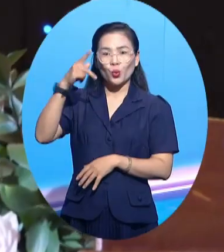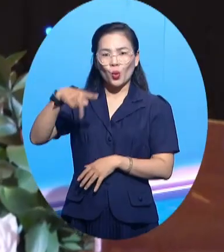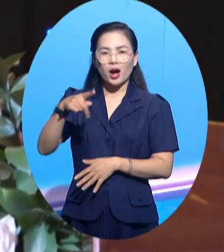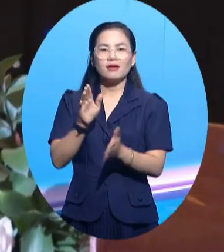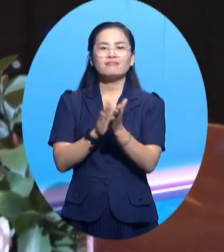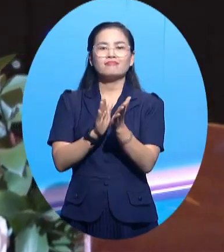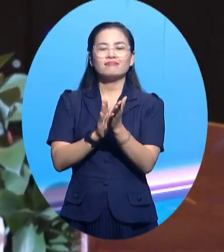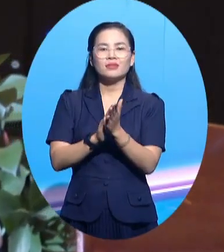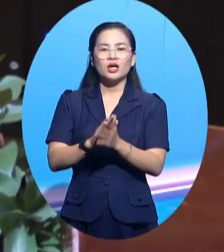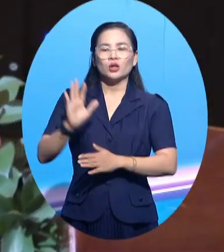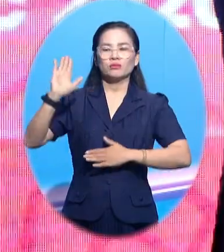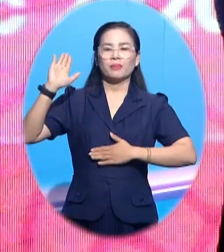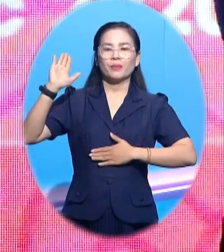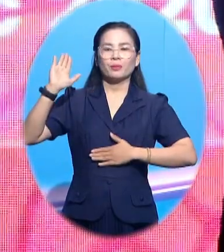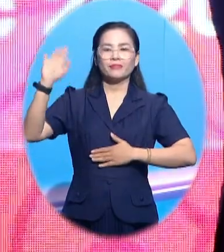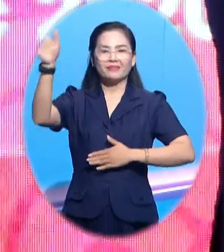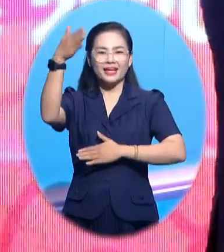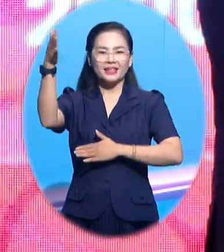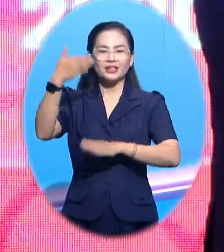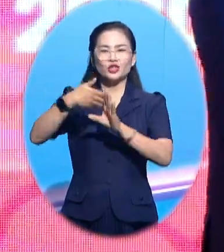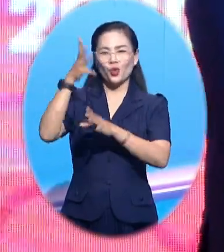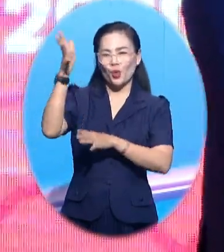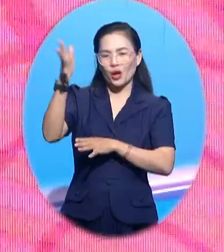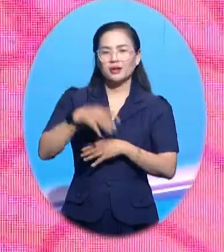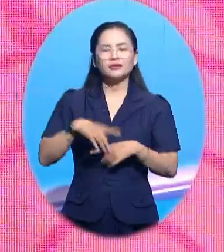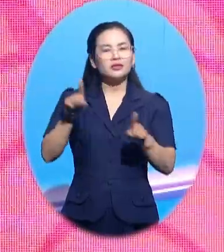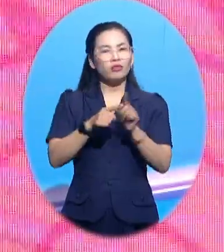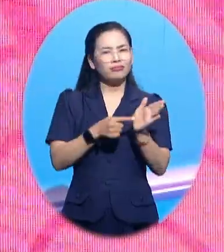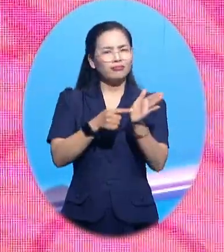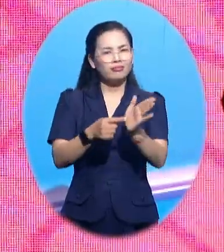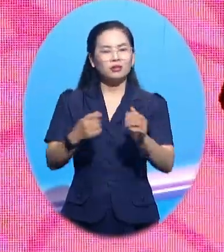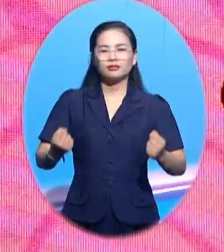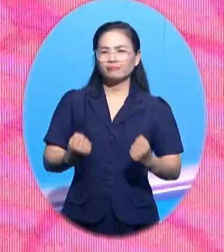và 11 tân cử nhân tiêu biểu đã thực hiện nghi lễ tuyên thệ dưới lá cờ truyền thống